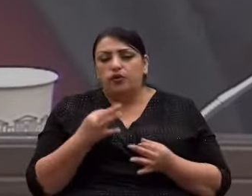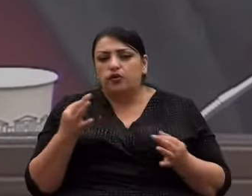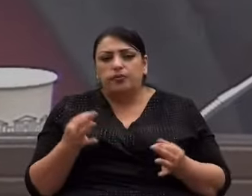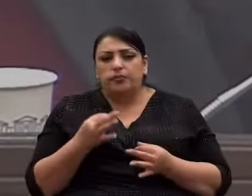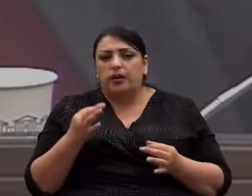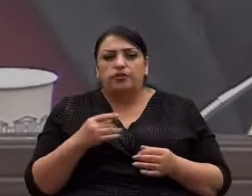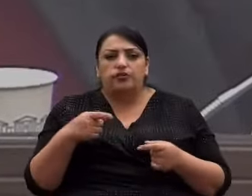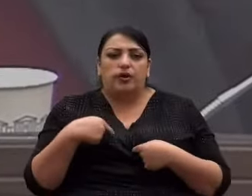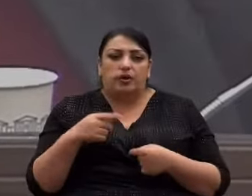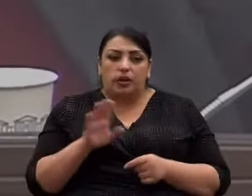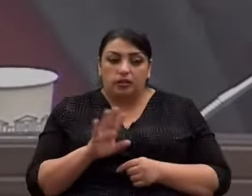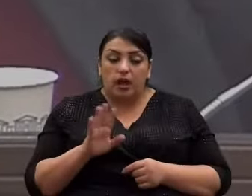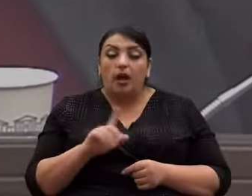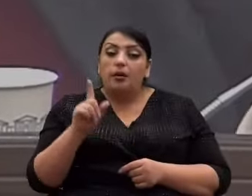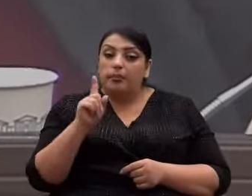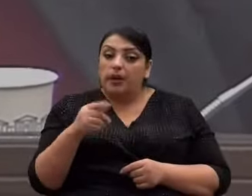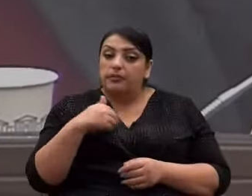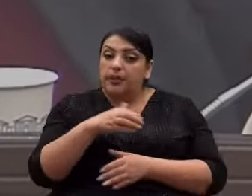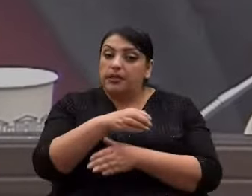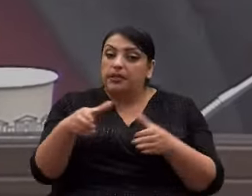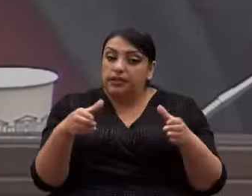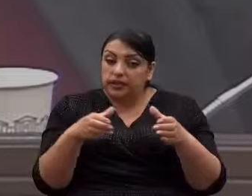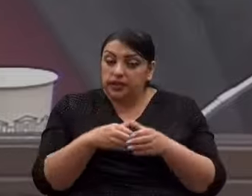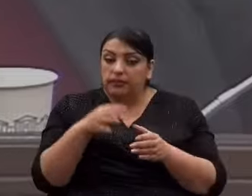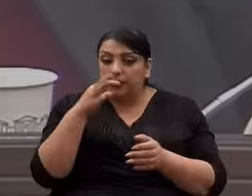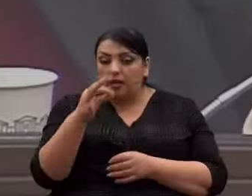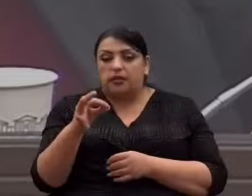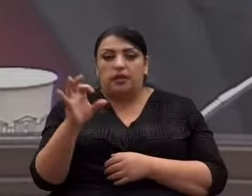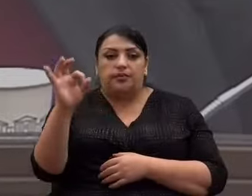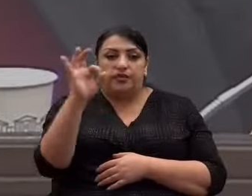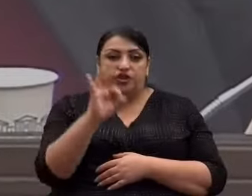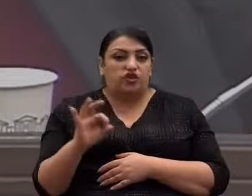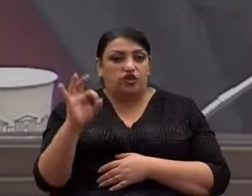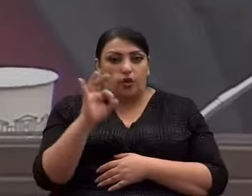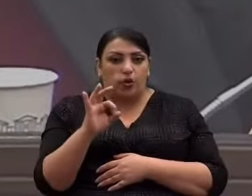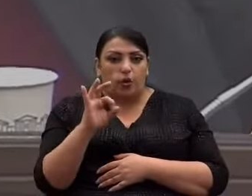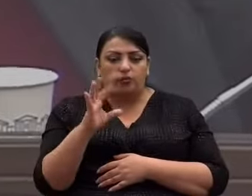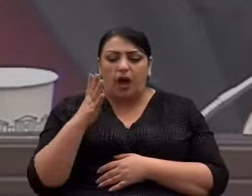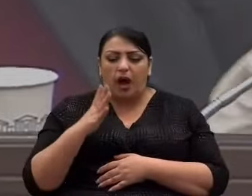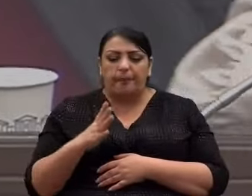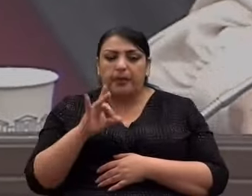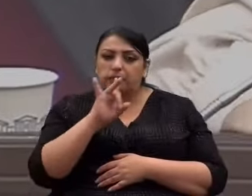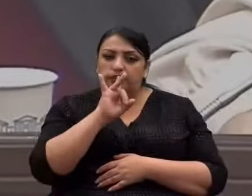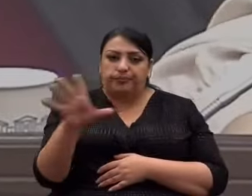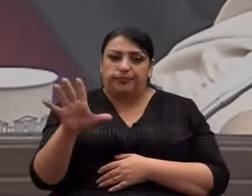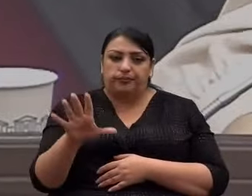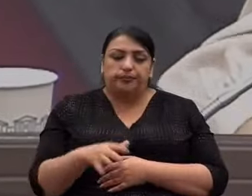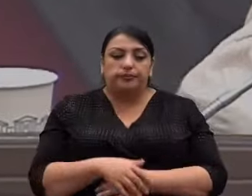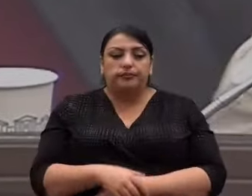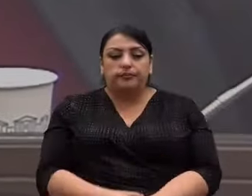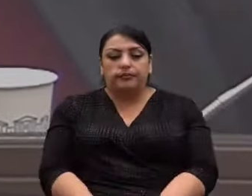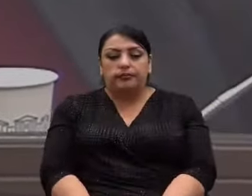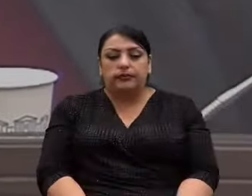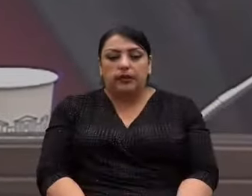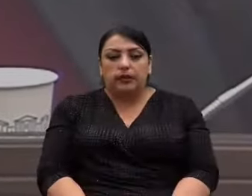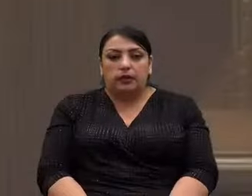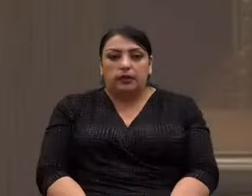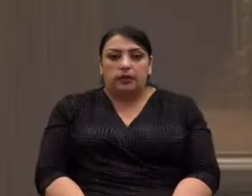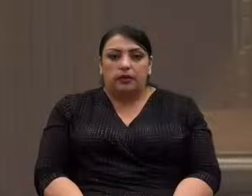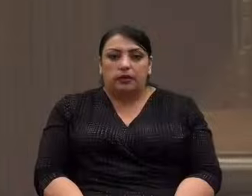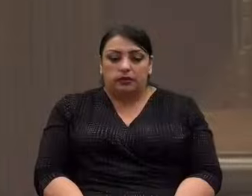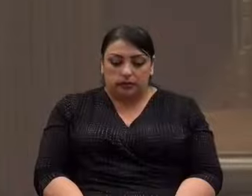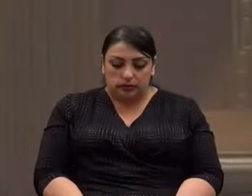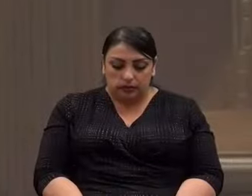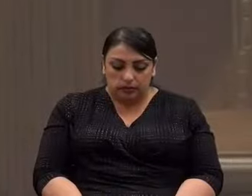մեր քաղաքական թիմը հայտարարել է զրո հանդուրժողականություն կոռուպցիայի նկատմամբ։ Շնորհակալություն։ Շնորհակալ